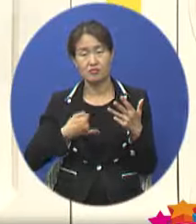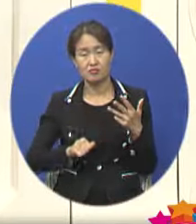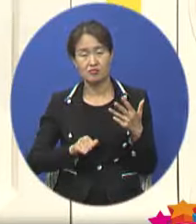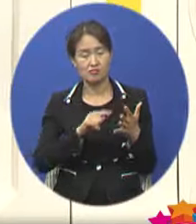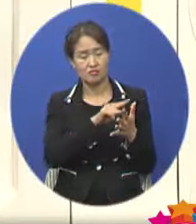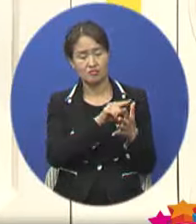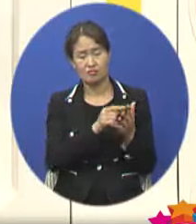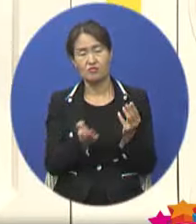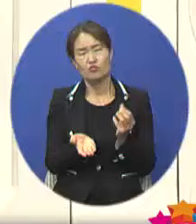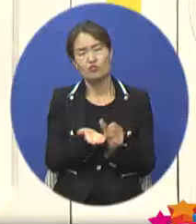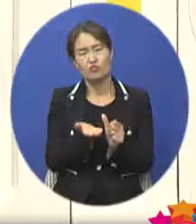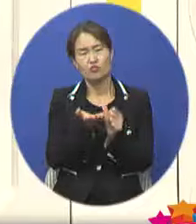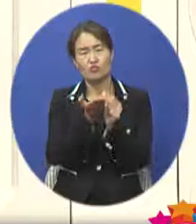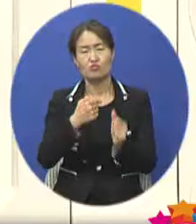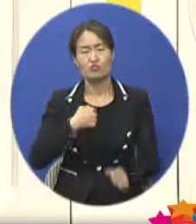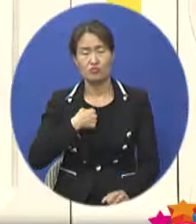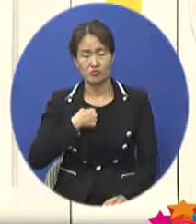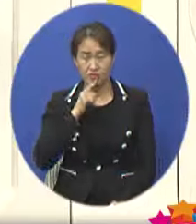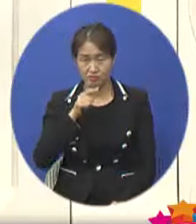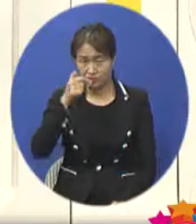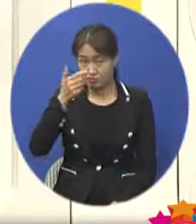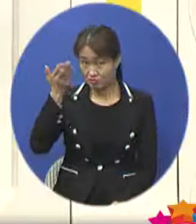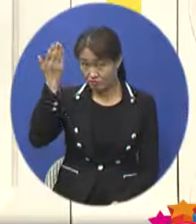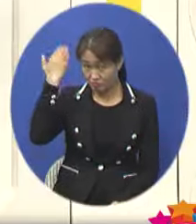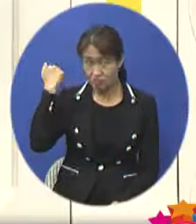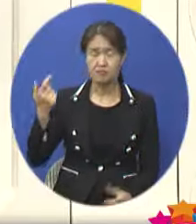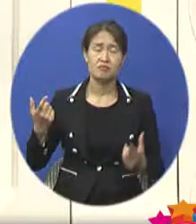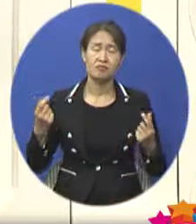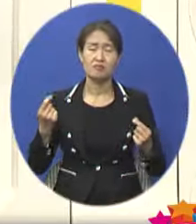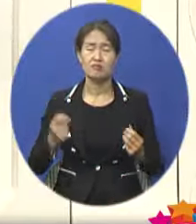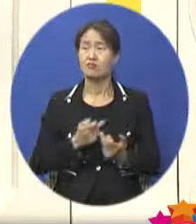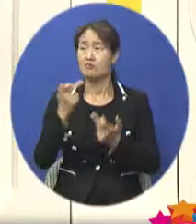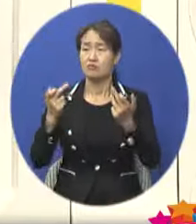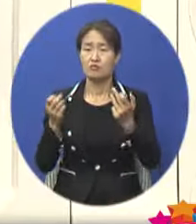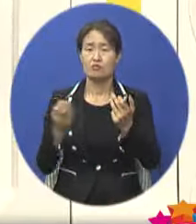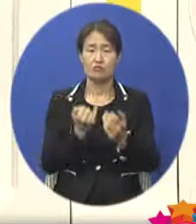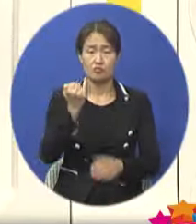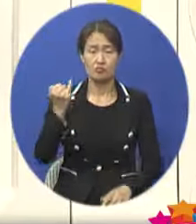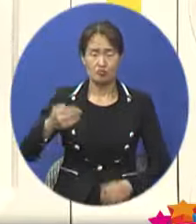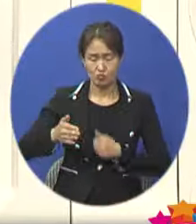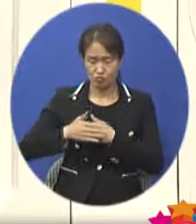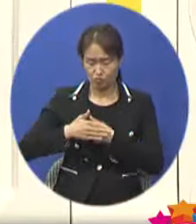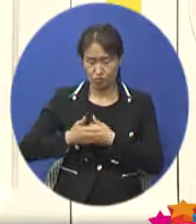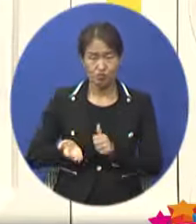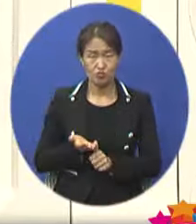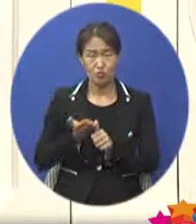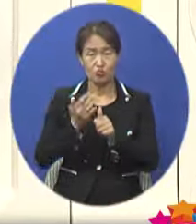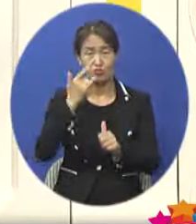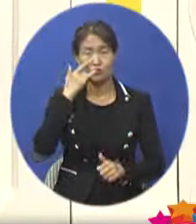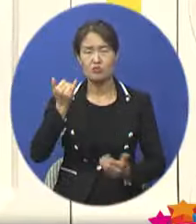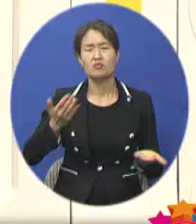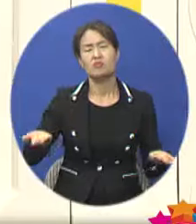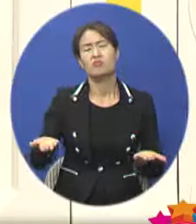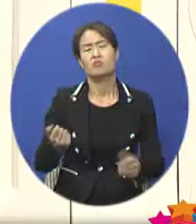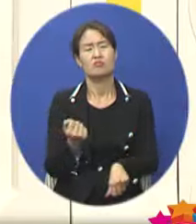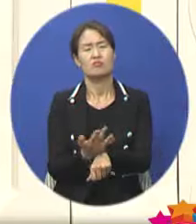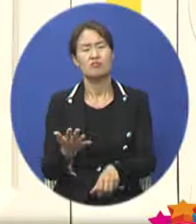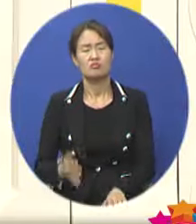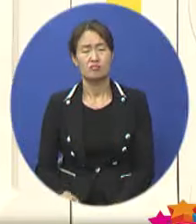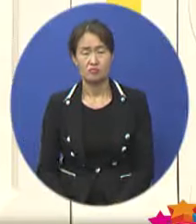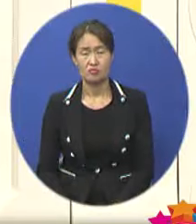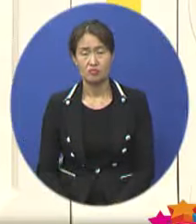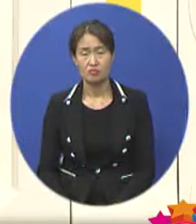언니분들이 길러주셨겠네. 네네. 예. 예. 옛날에는 다 그 형들이 길러주고 언니들이 길러주고 동생들. 네. 그리고 네. 부모님들은 일해야 되니까. 네. 예,